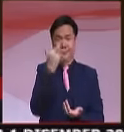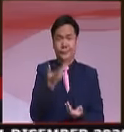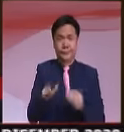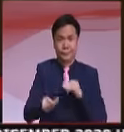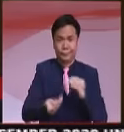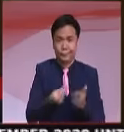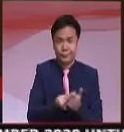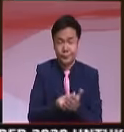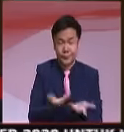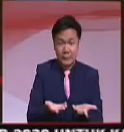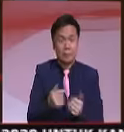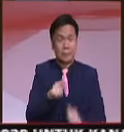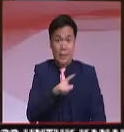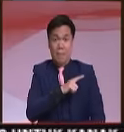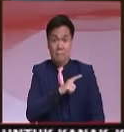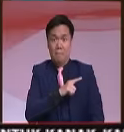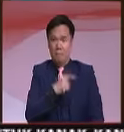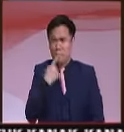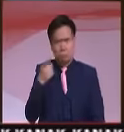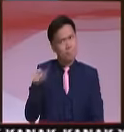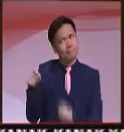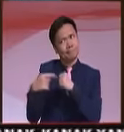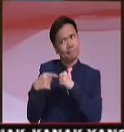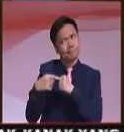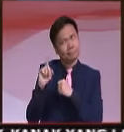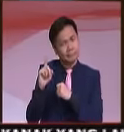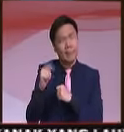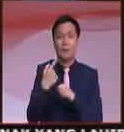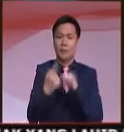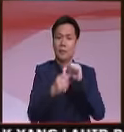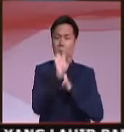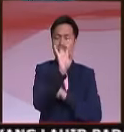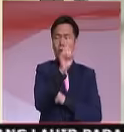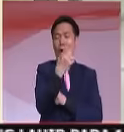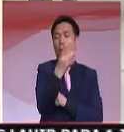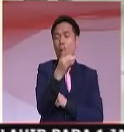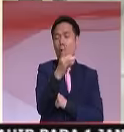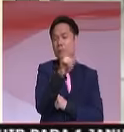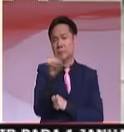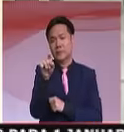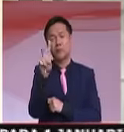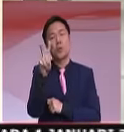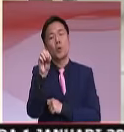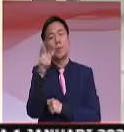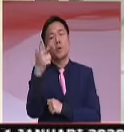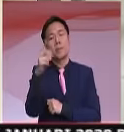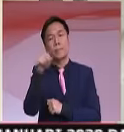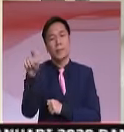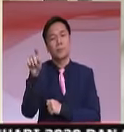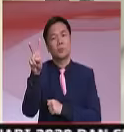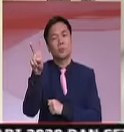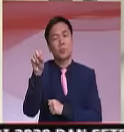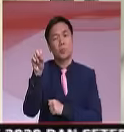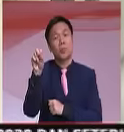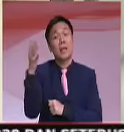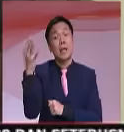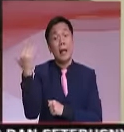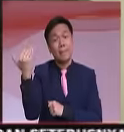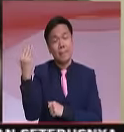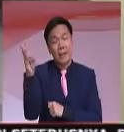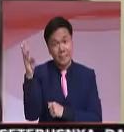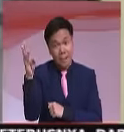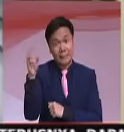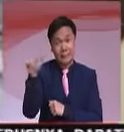gone dituduh melakukan kesalahan tersebut antara ongkos 2013 dan 3 Max 2016 di